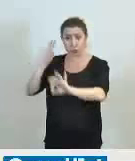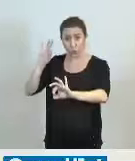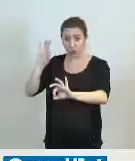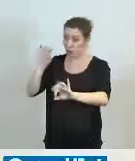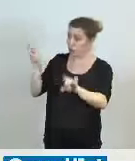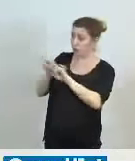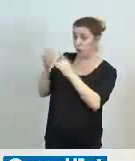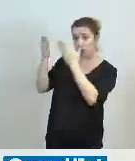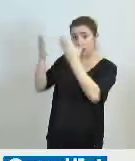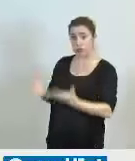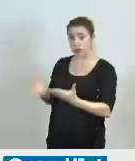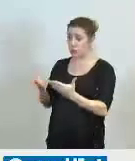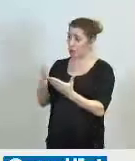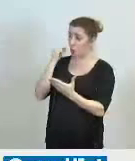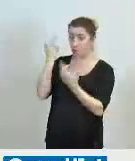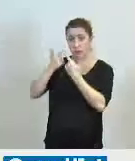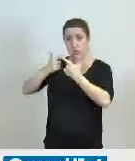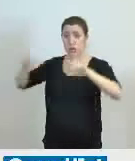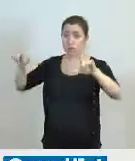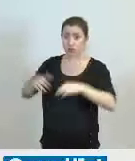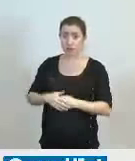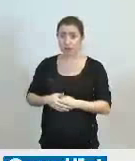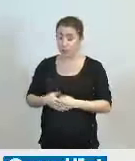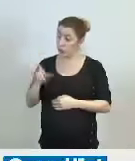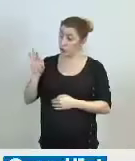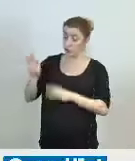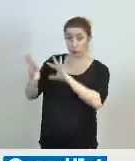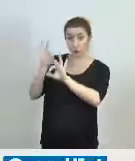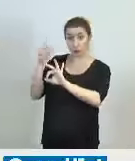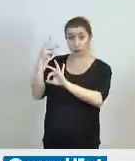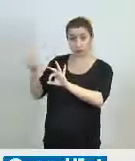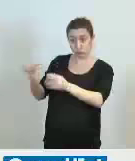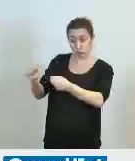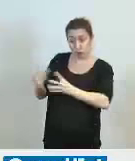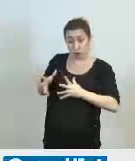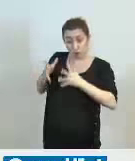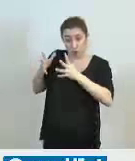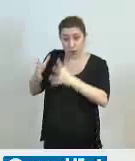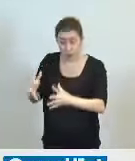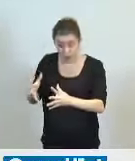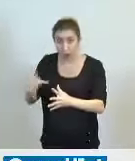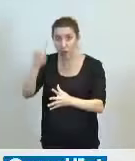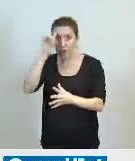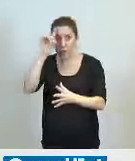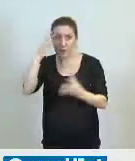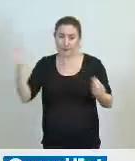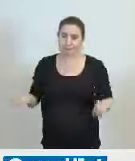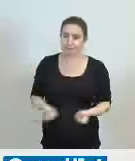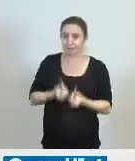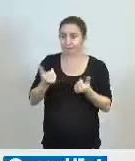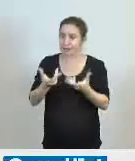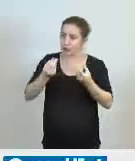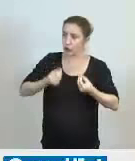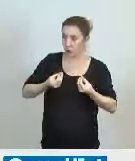libre. Ce choix nous engage parce qu'il nous a aussi, quelque part, donné